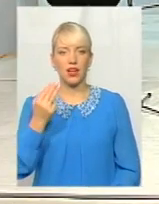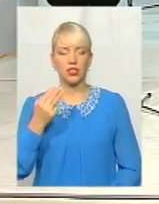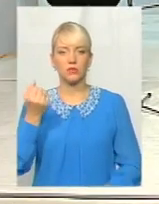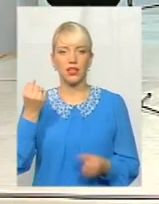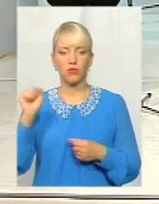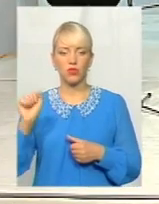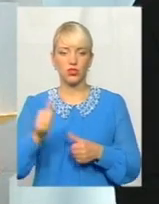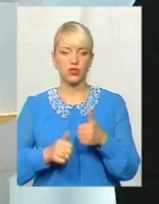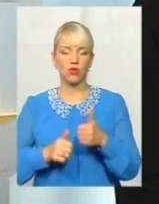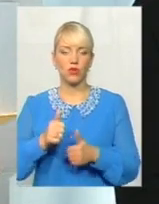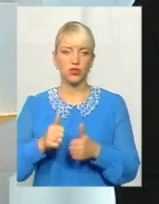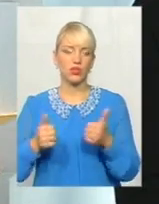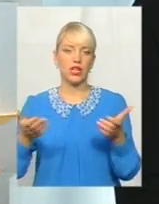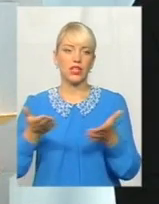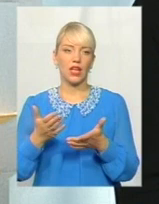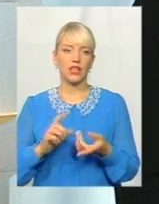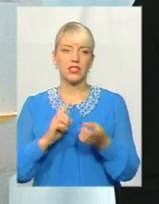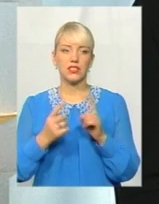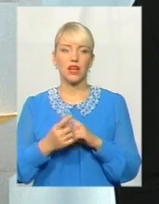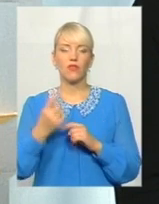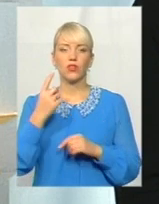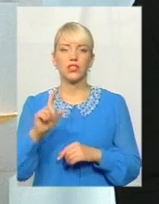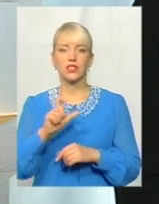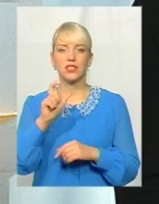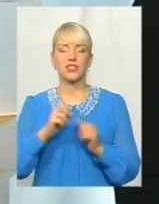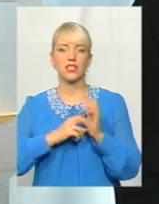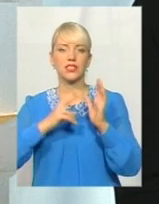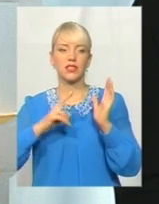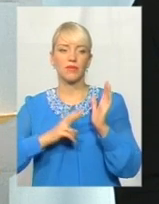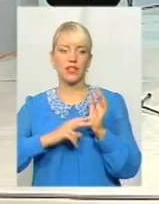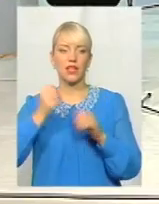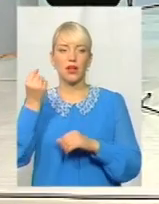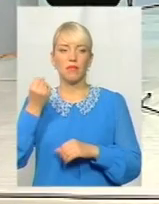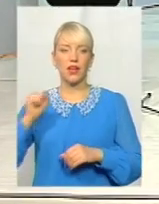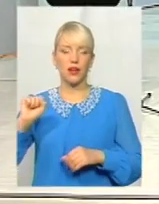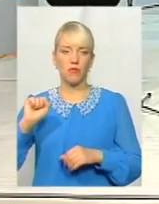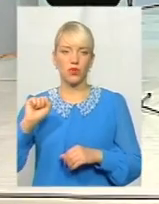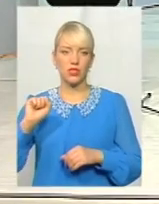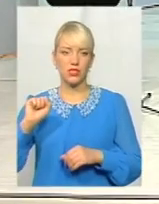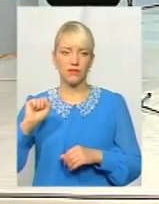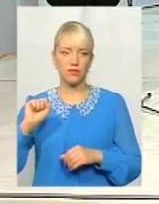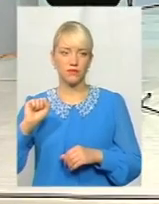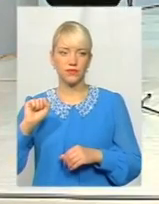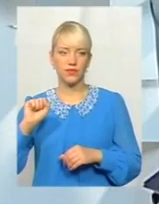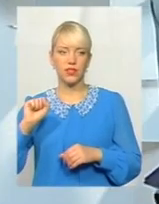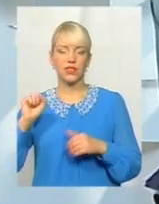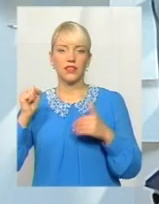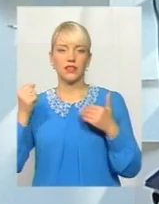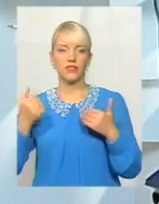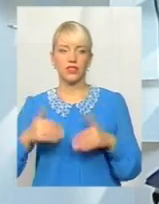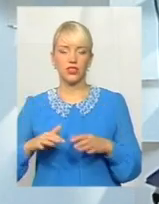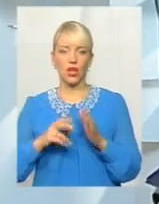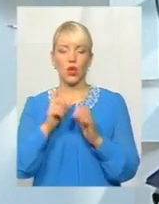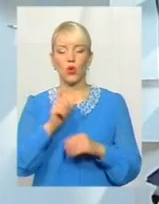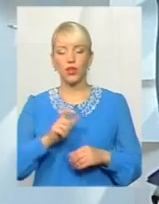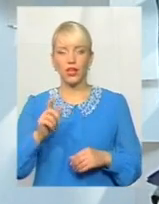переможець конкурсу, який став одним із 17 переможців, власне, вже